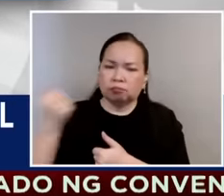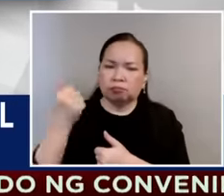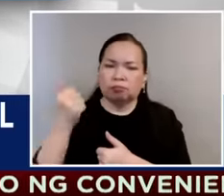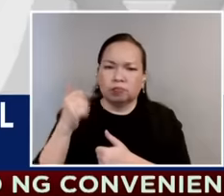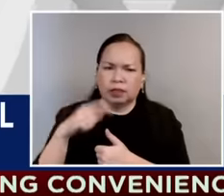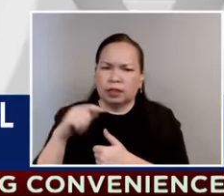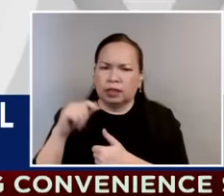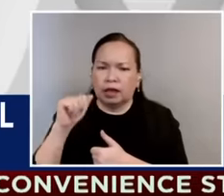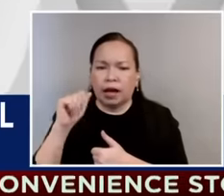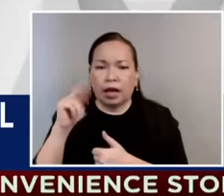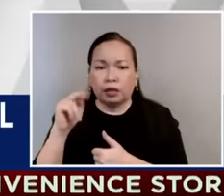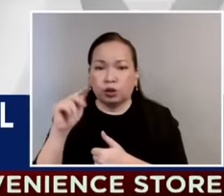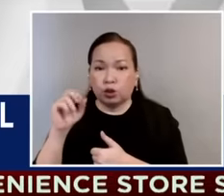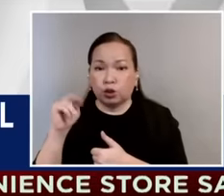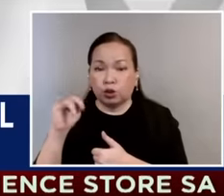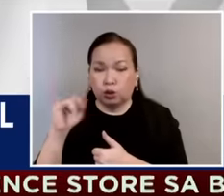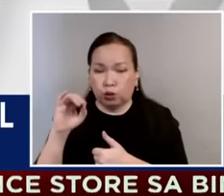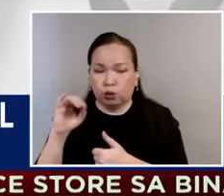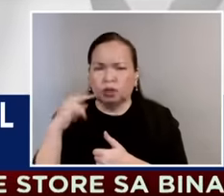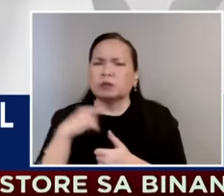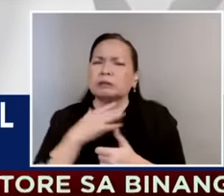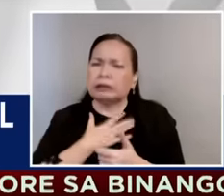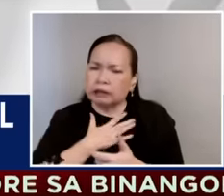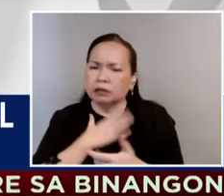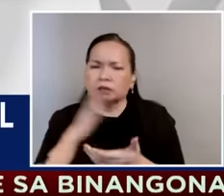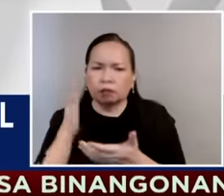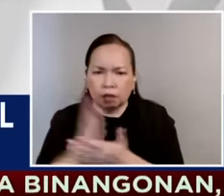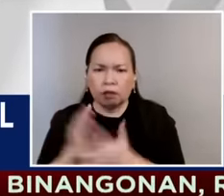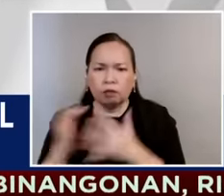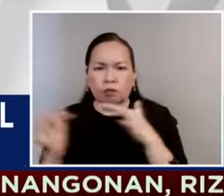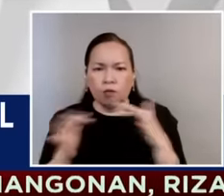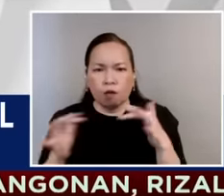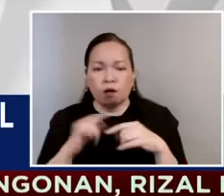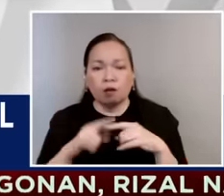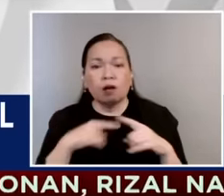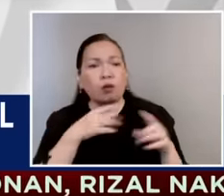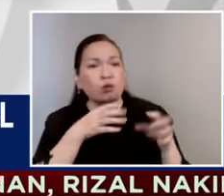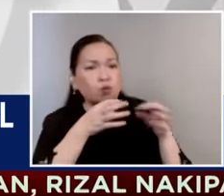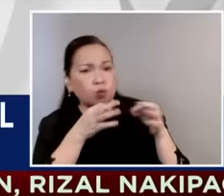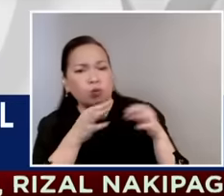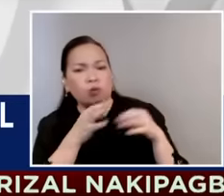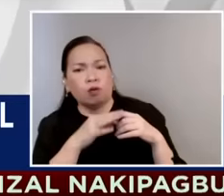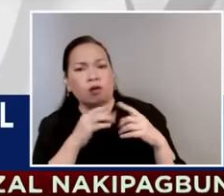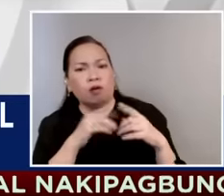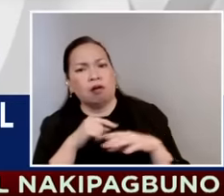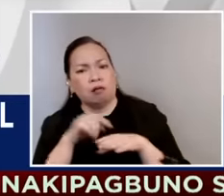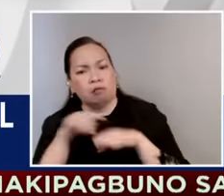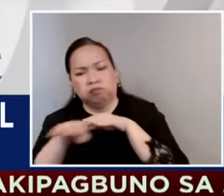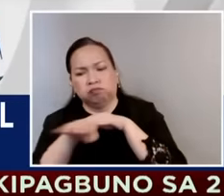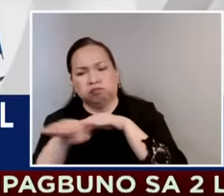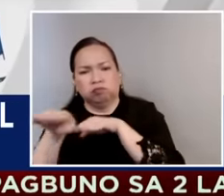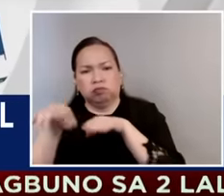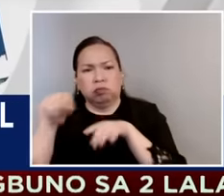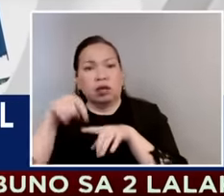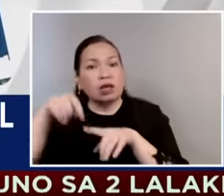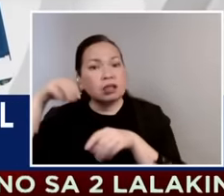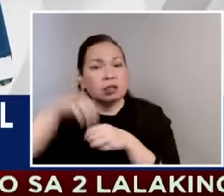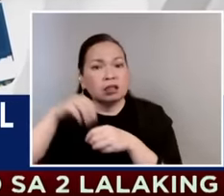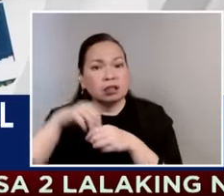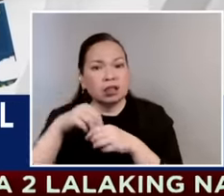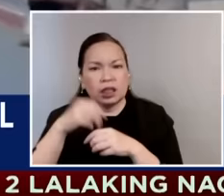ang gera. Inamin ng Israel Defense Forces ang pag-atake sa ambulansya at ikinatwirang may sakay itong